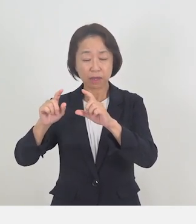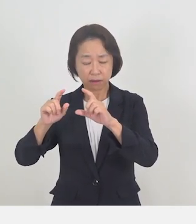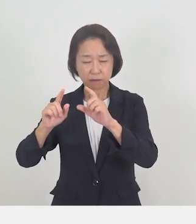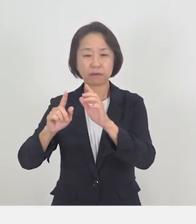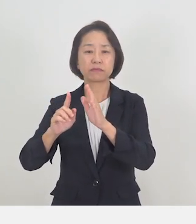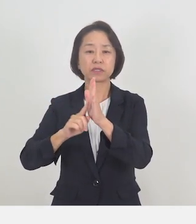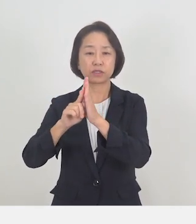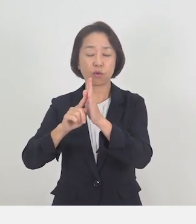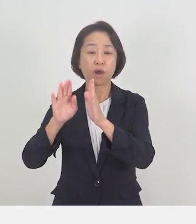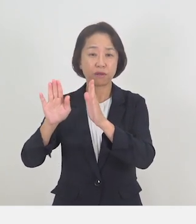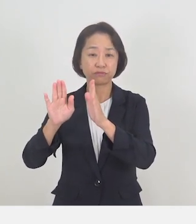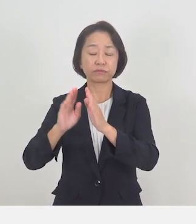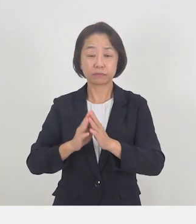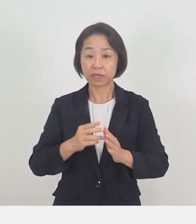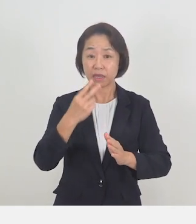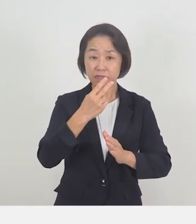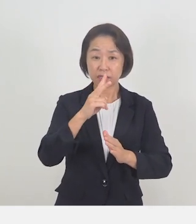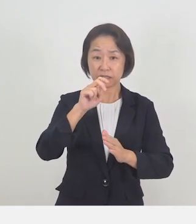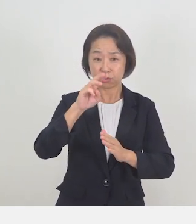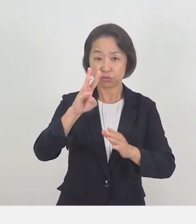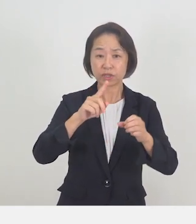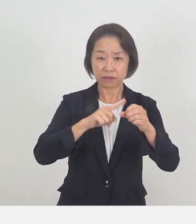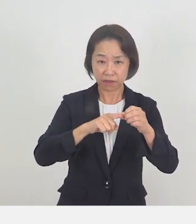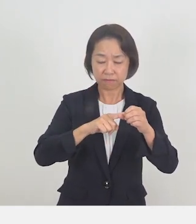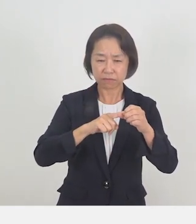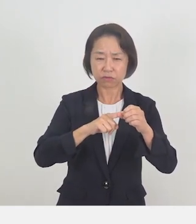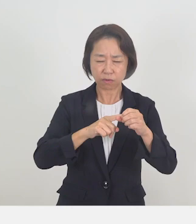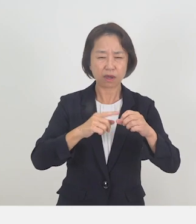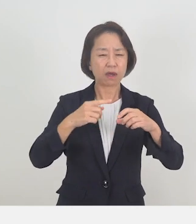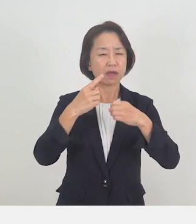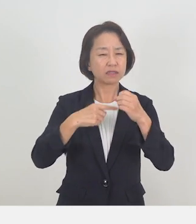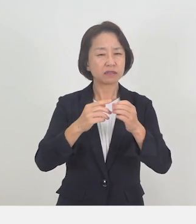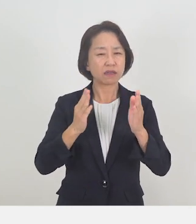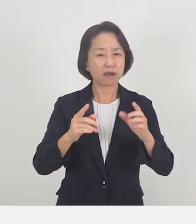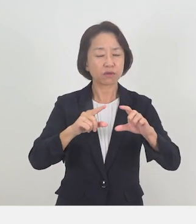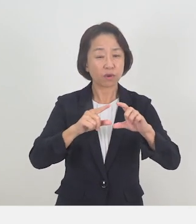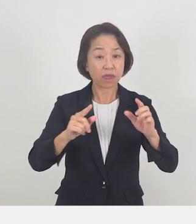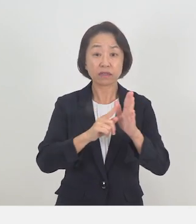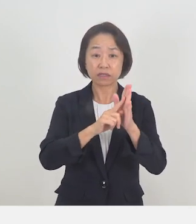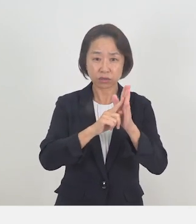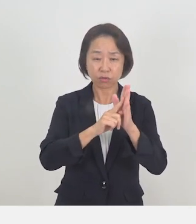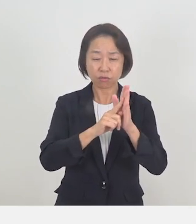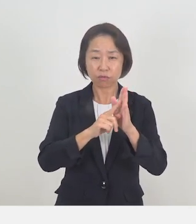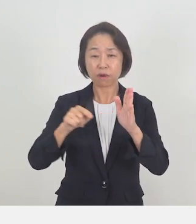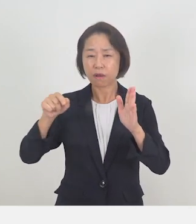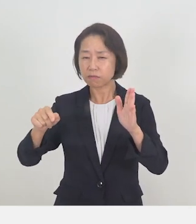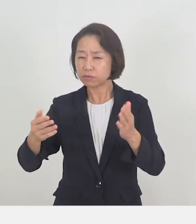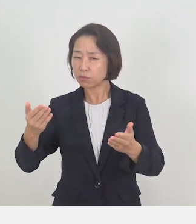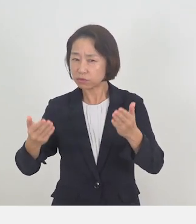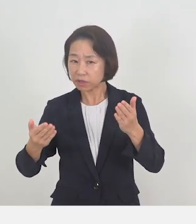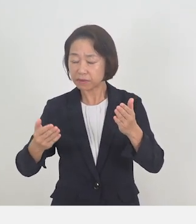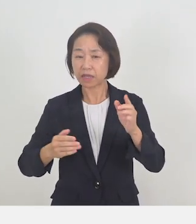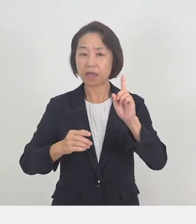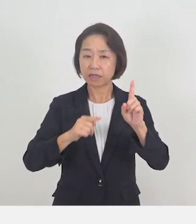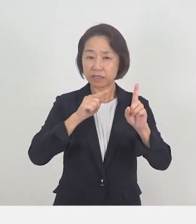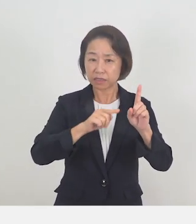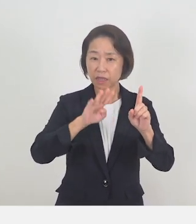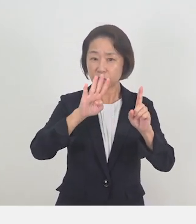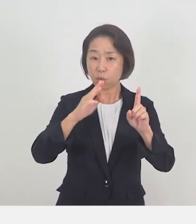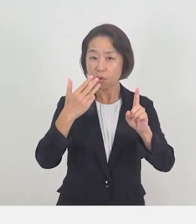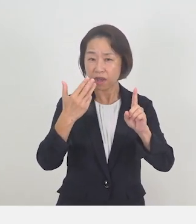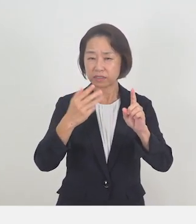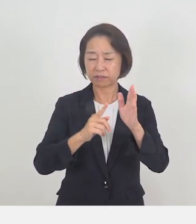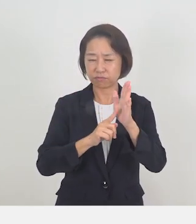ます2023年は年間の平均気温がは産業革命前に比べて1.48C